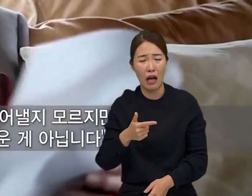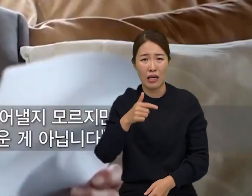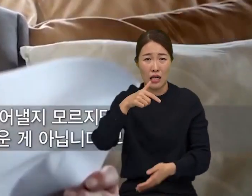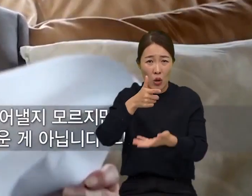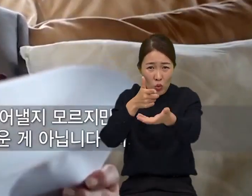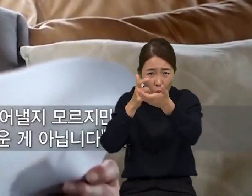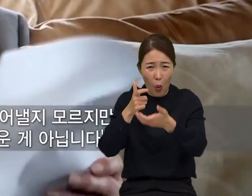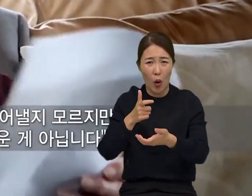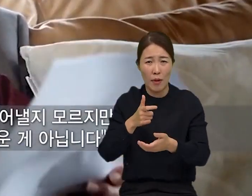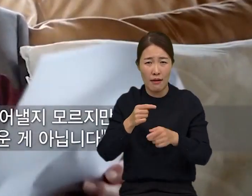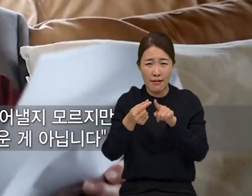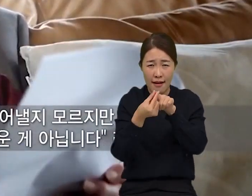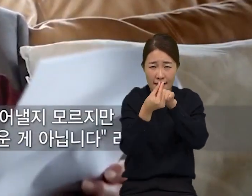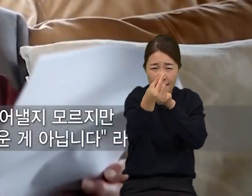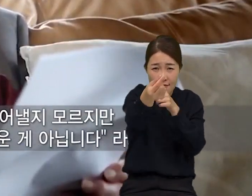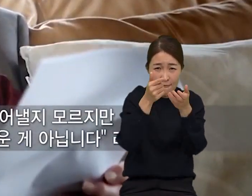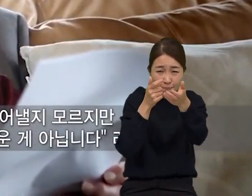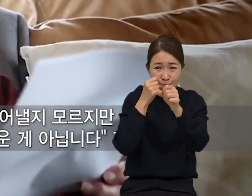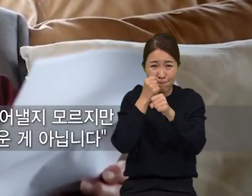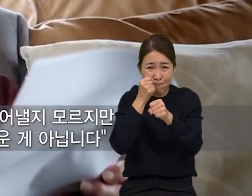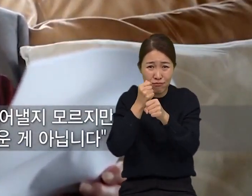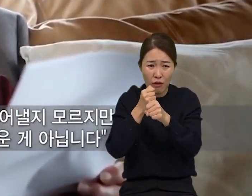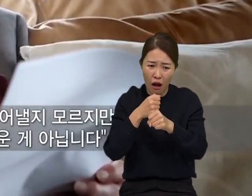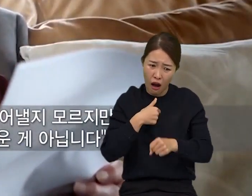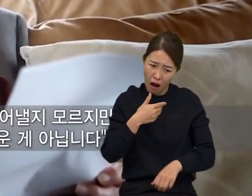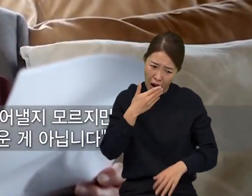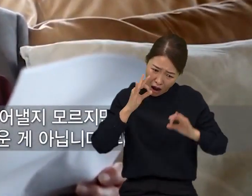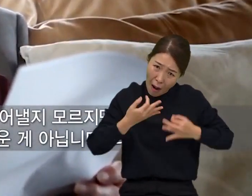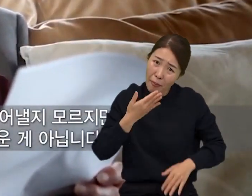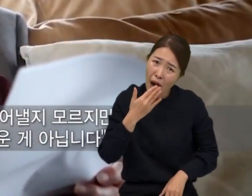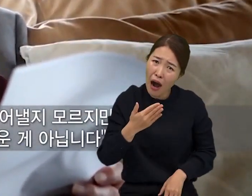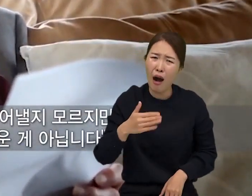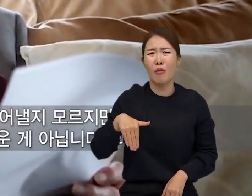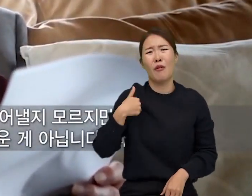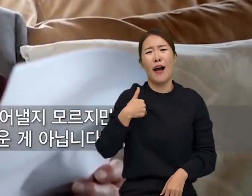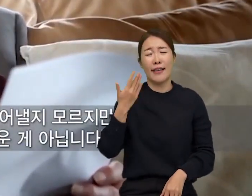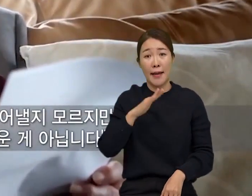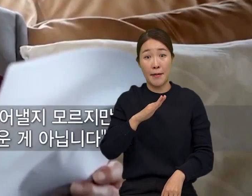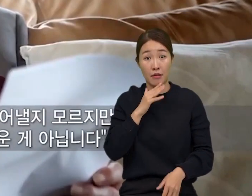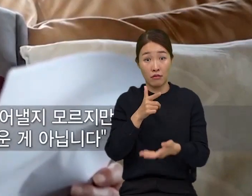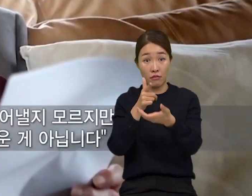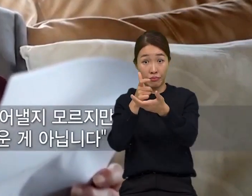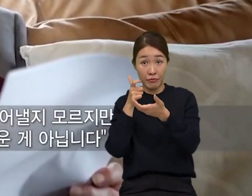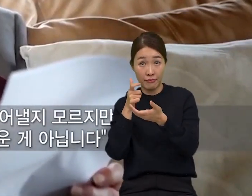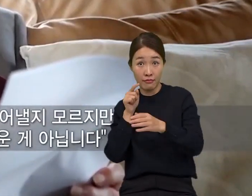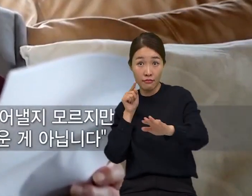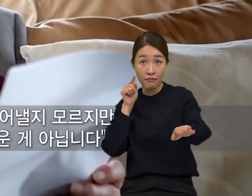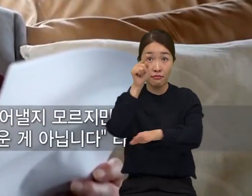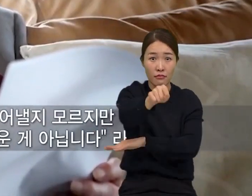기관총이나 가비총 모양은 만들어낼 줄 모르지만은 과연 제대로